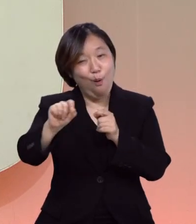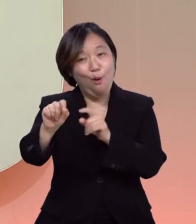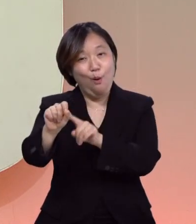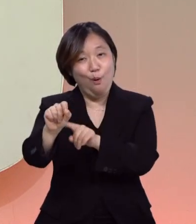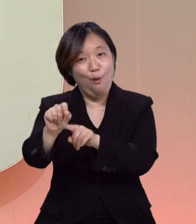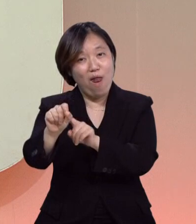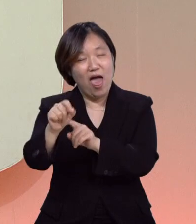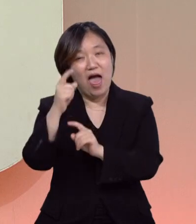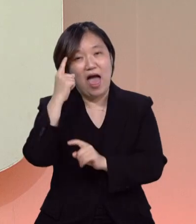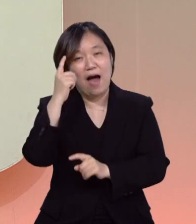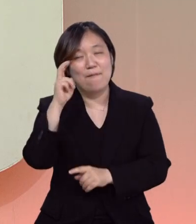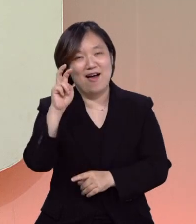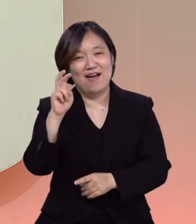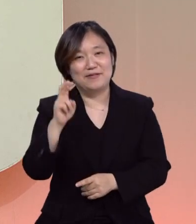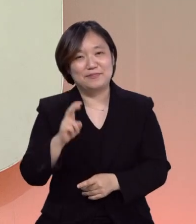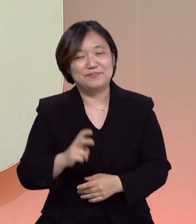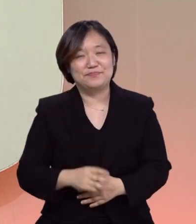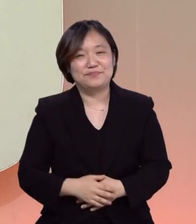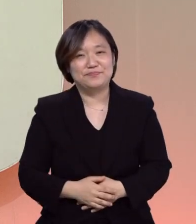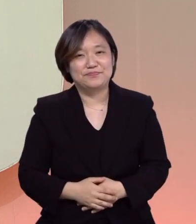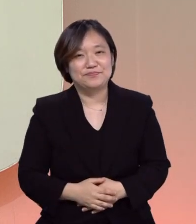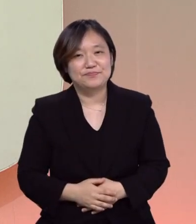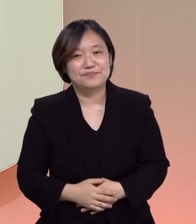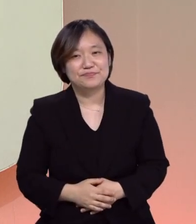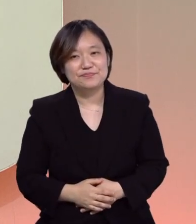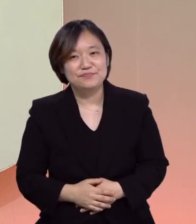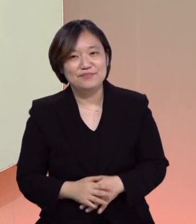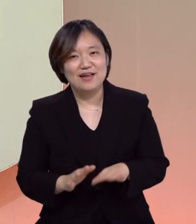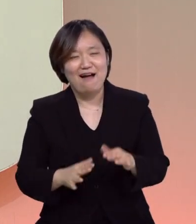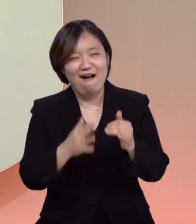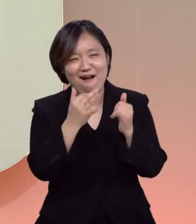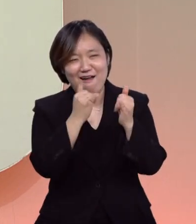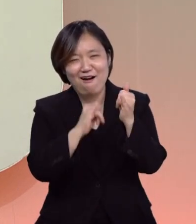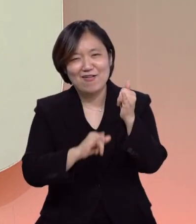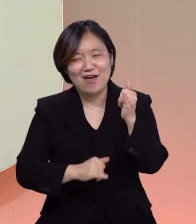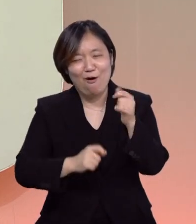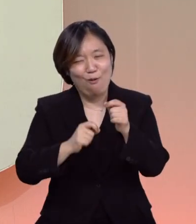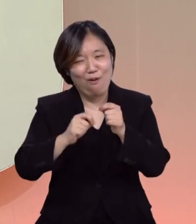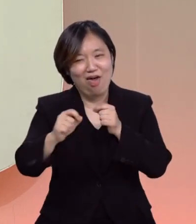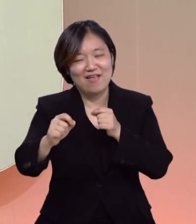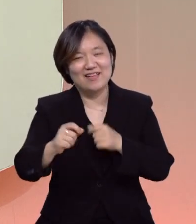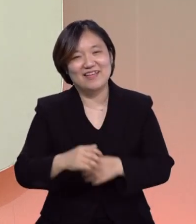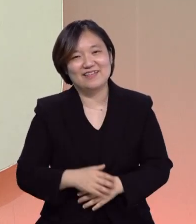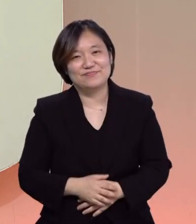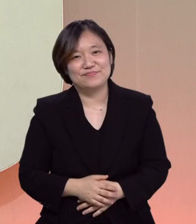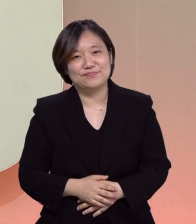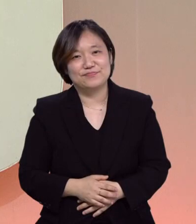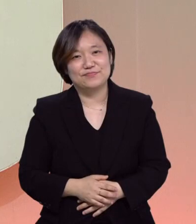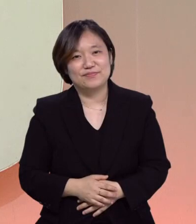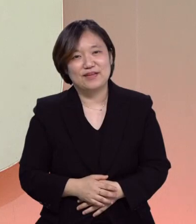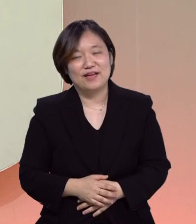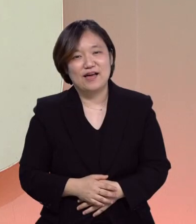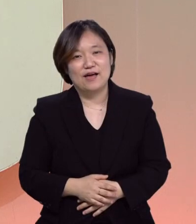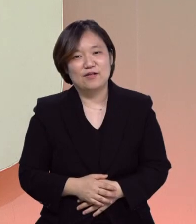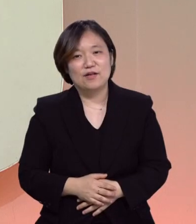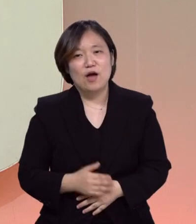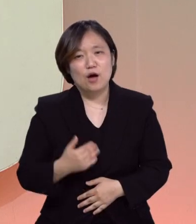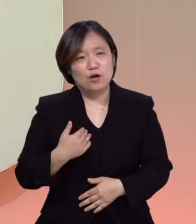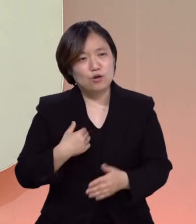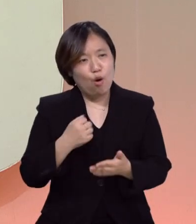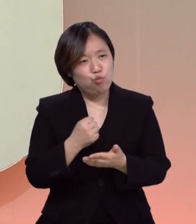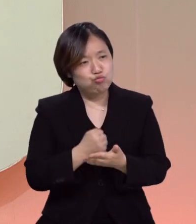중에서도 가장 오래된 잡지 중에 하나일 거예요 그 정도로 역사가 깊거든요 근데 이게 제가 우연히 막